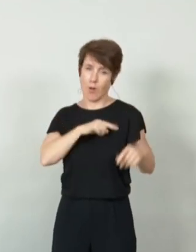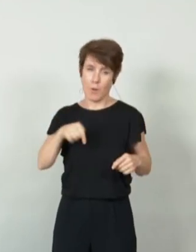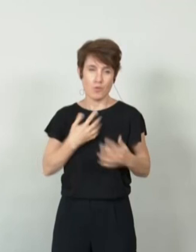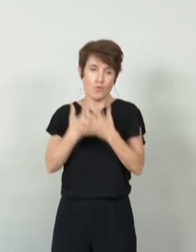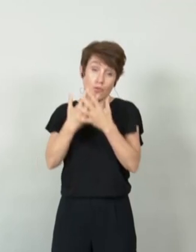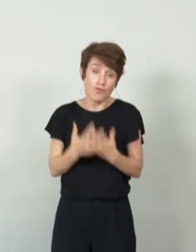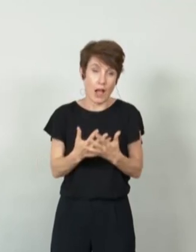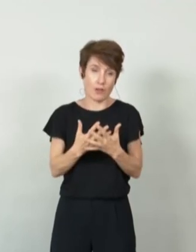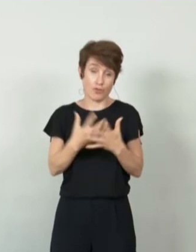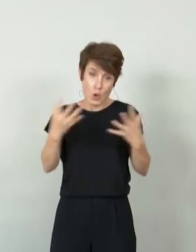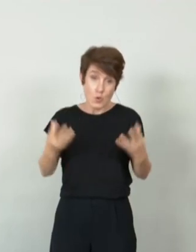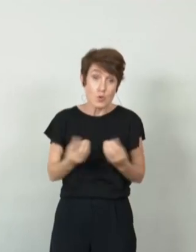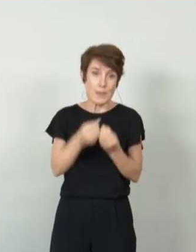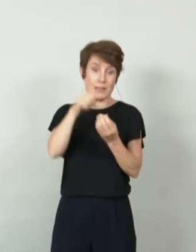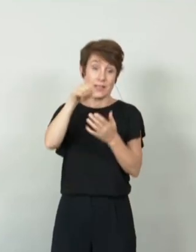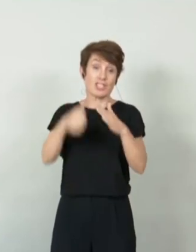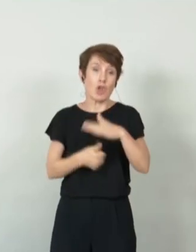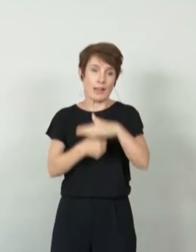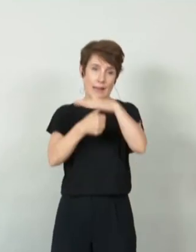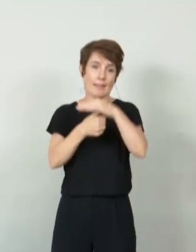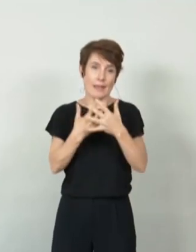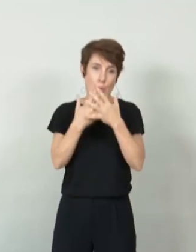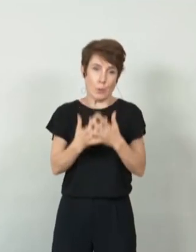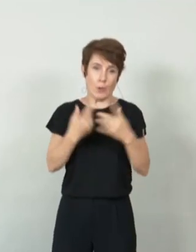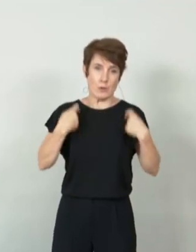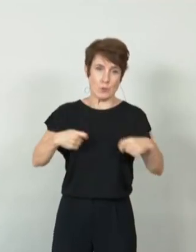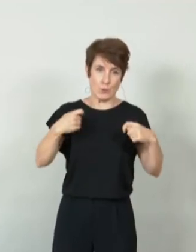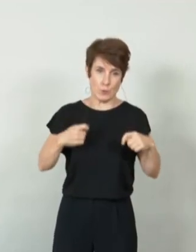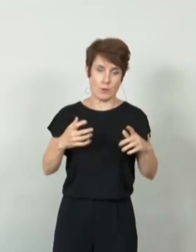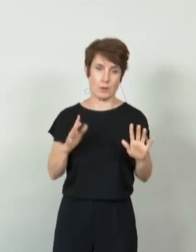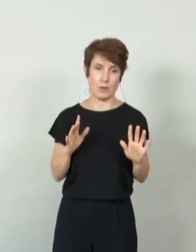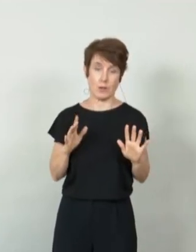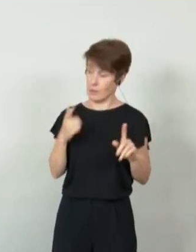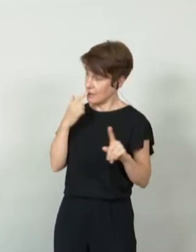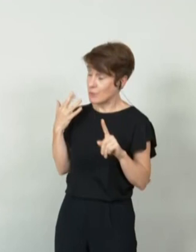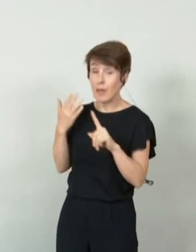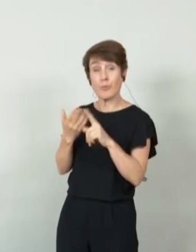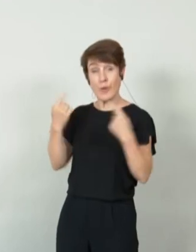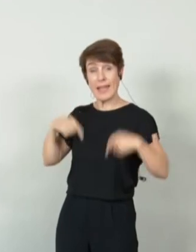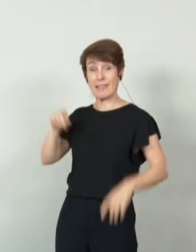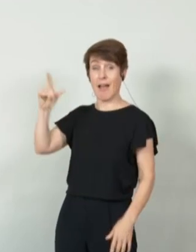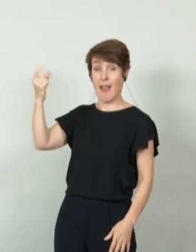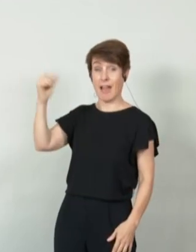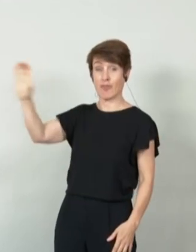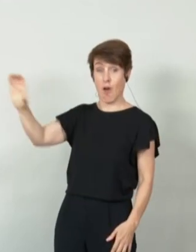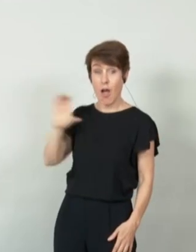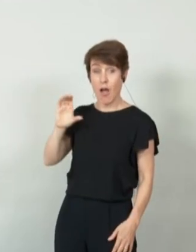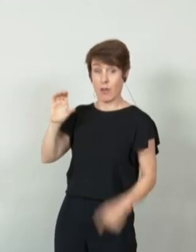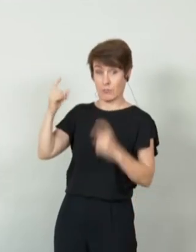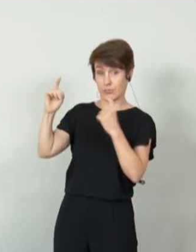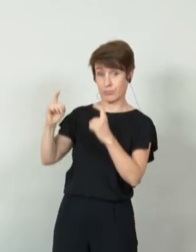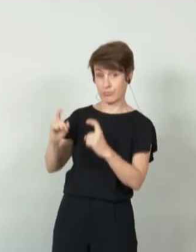les baisses successives de dotation de l'État rendent plus difficile la situation les choses là-dessus sont